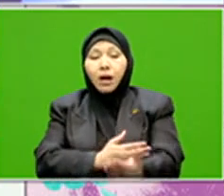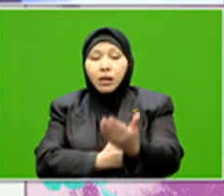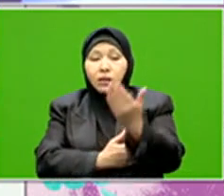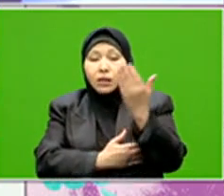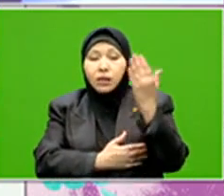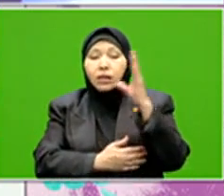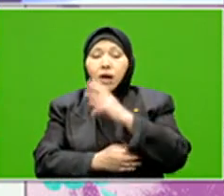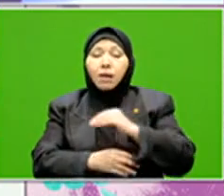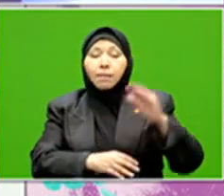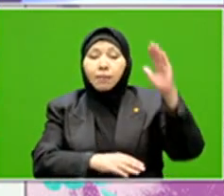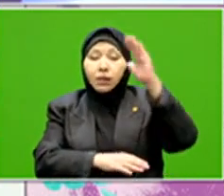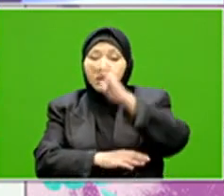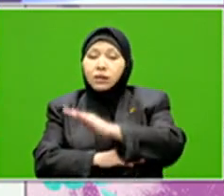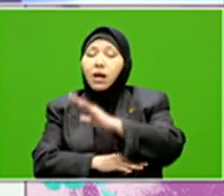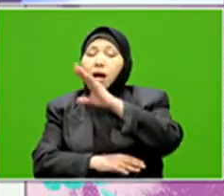يذهبن